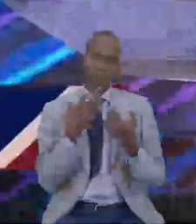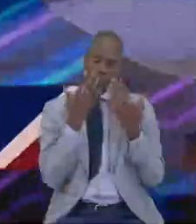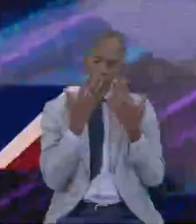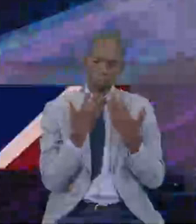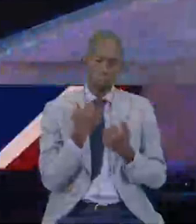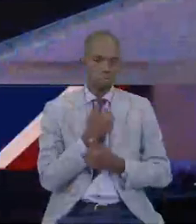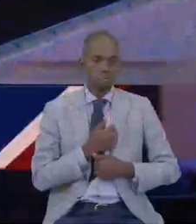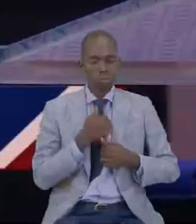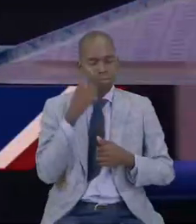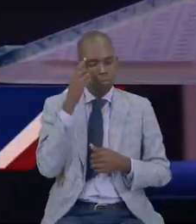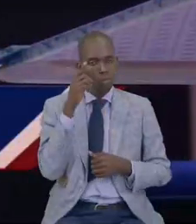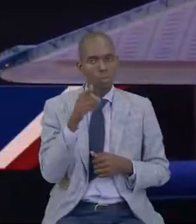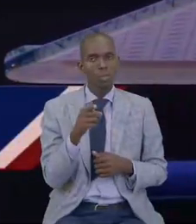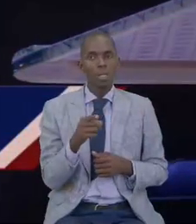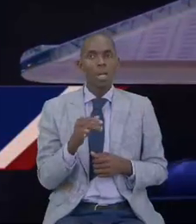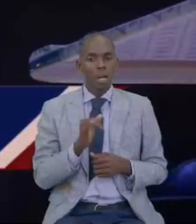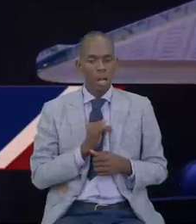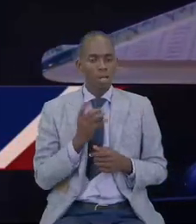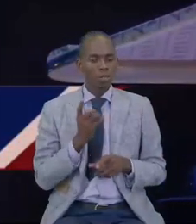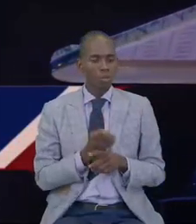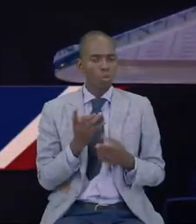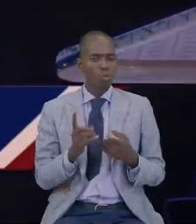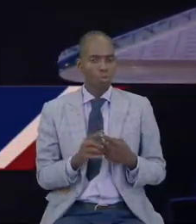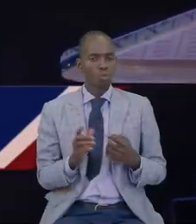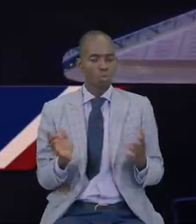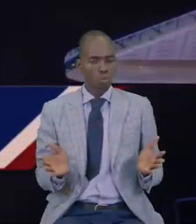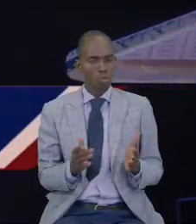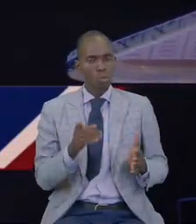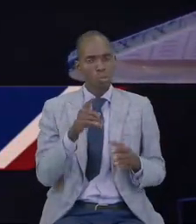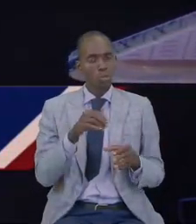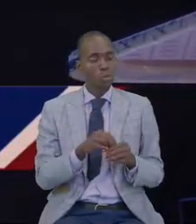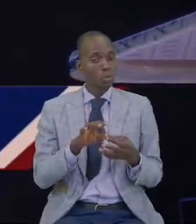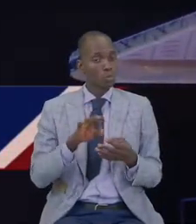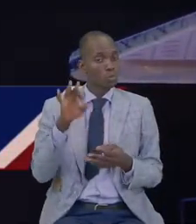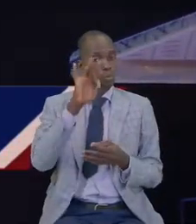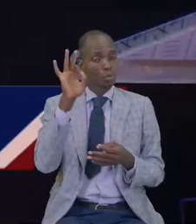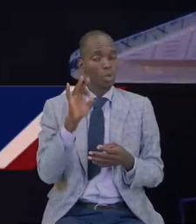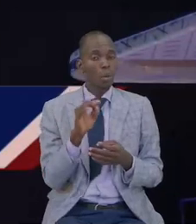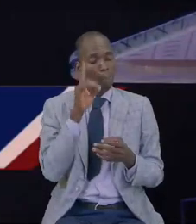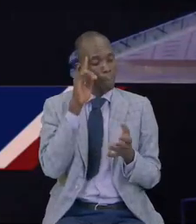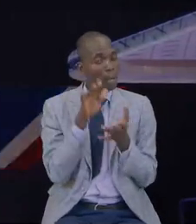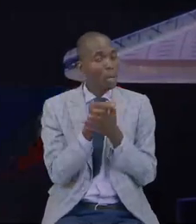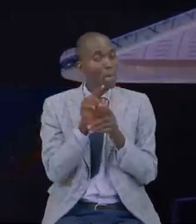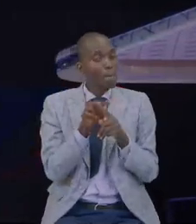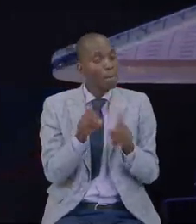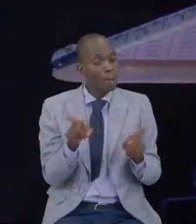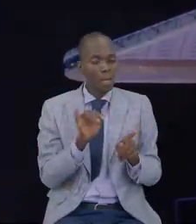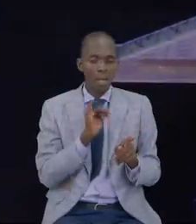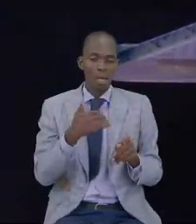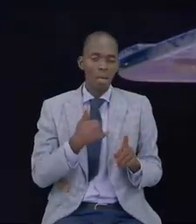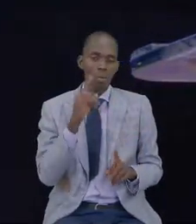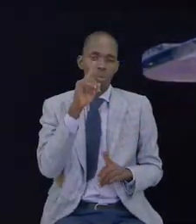Je veux vraiment t'encourager dans ta conviction religieuse. Mais tu sais, il y a un problème ici. Je crains le Seigneur mon